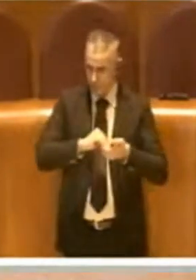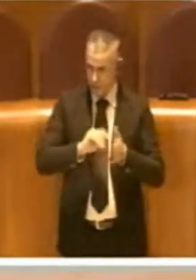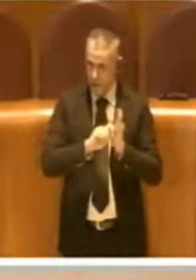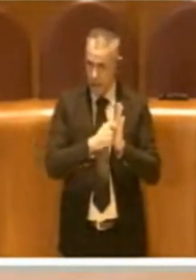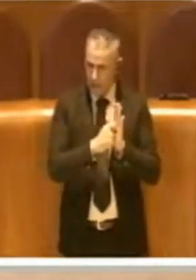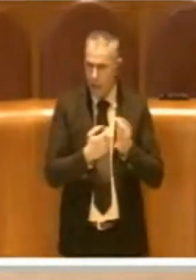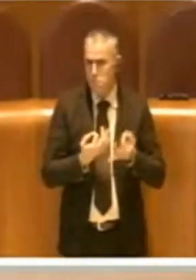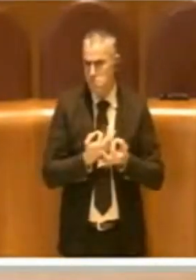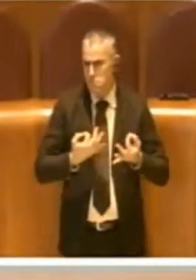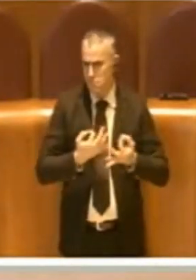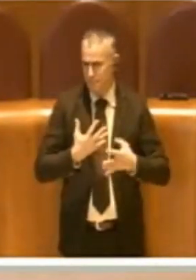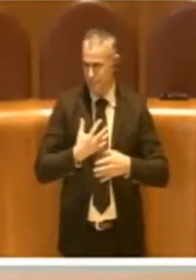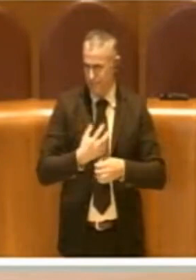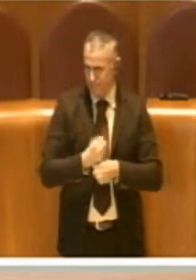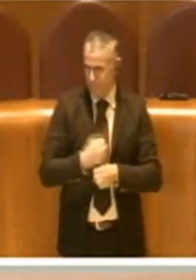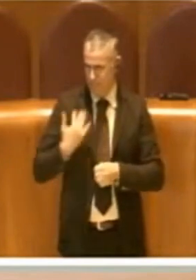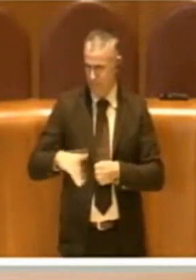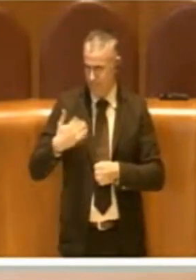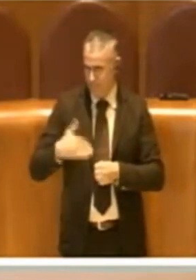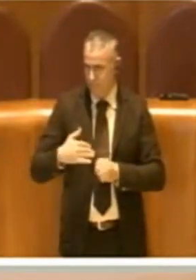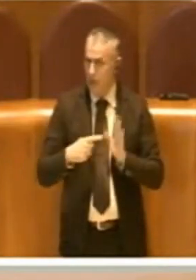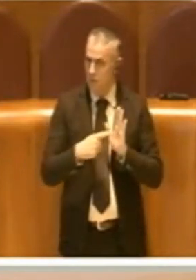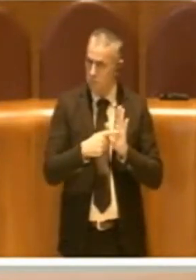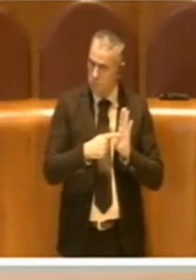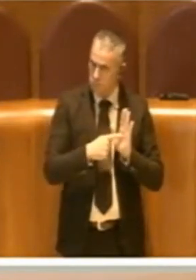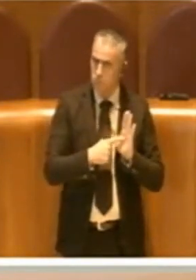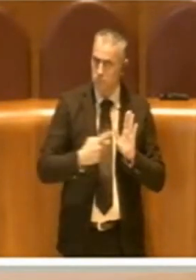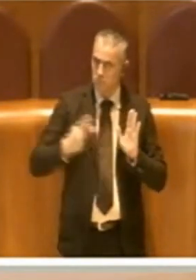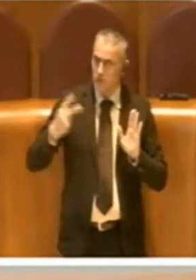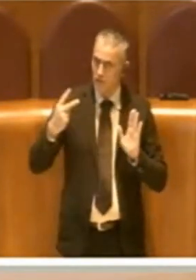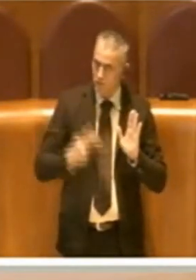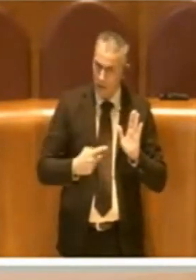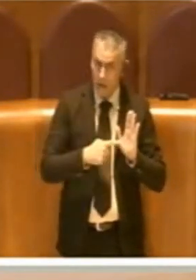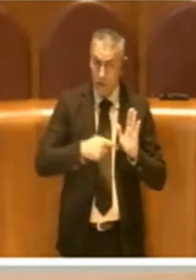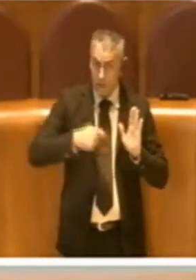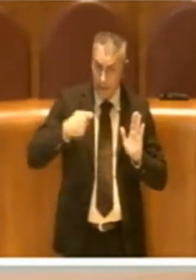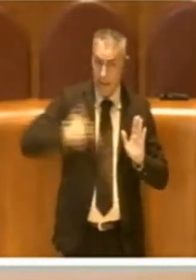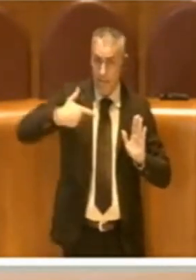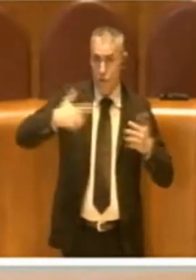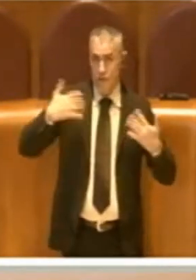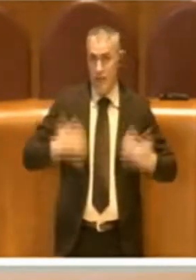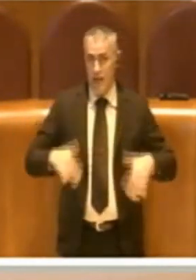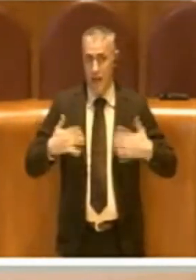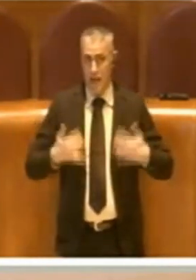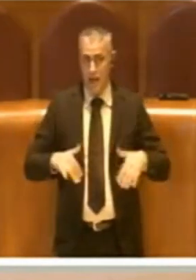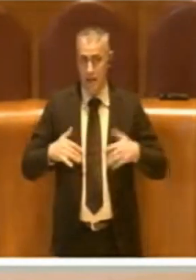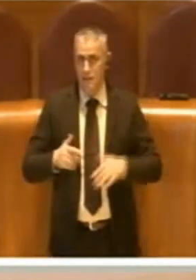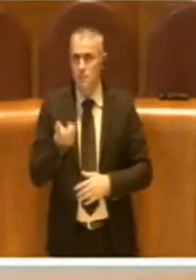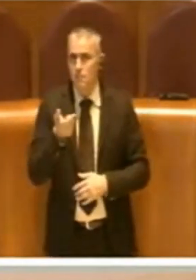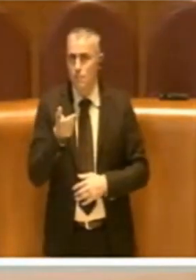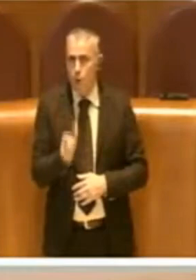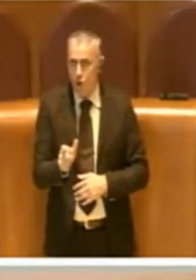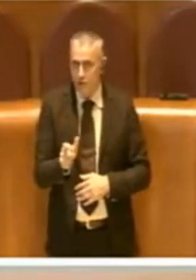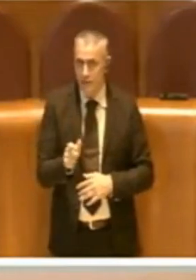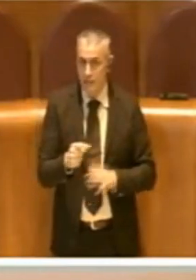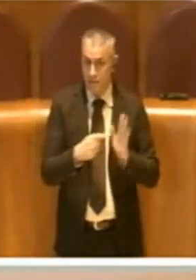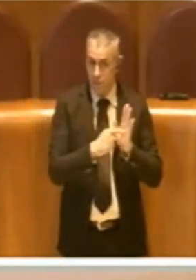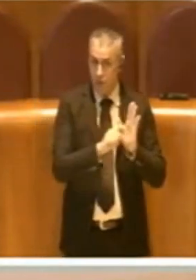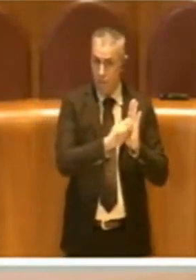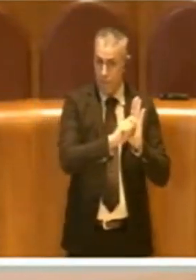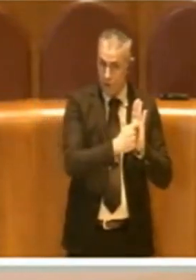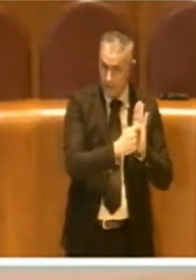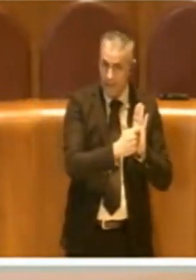sintetica è in realtà estremamente importante in quanto appunto va